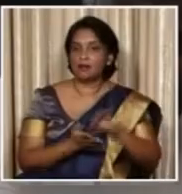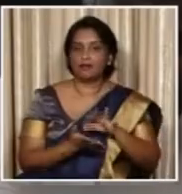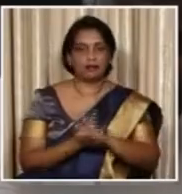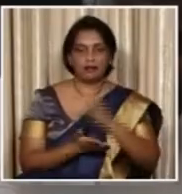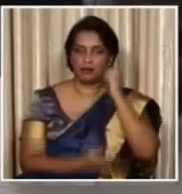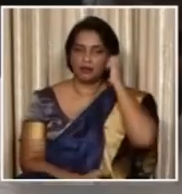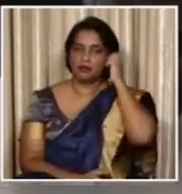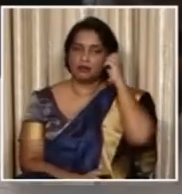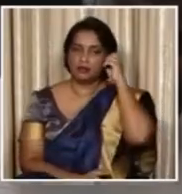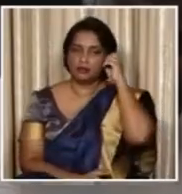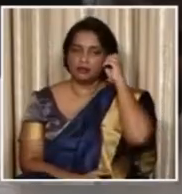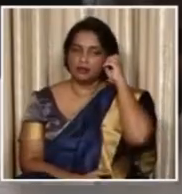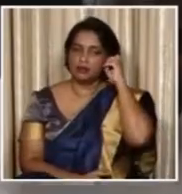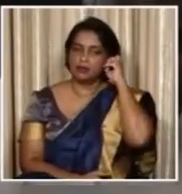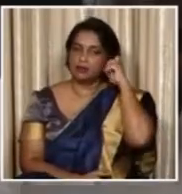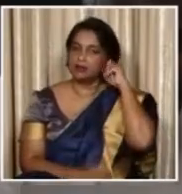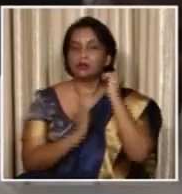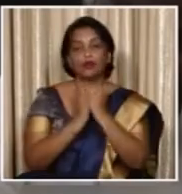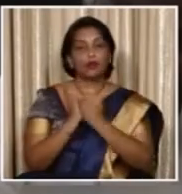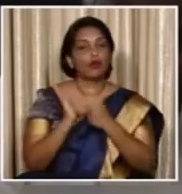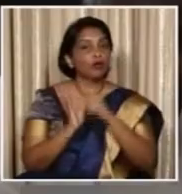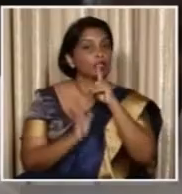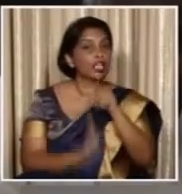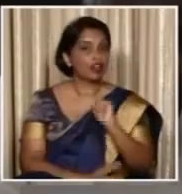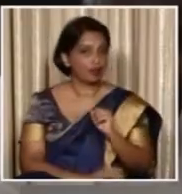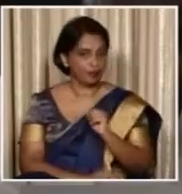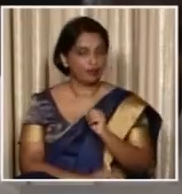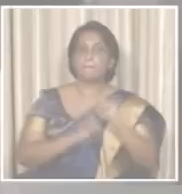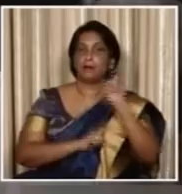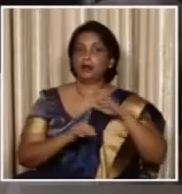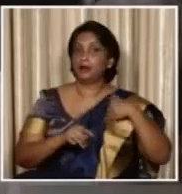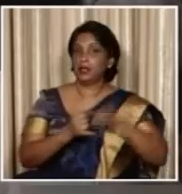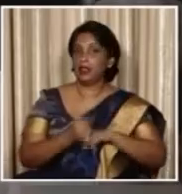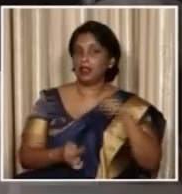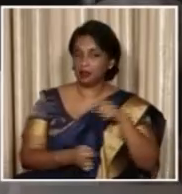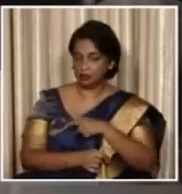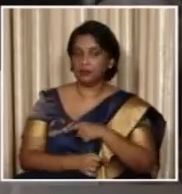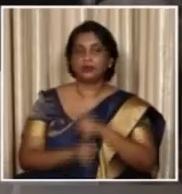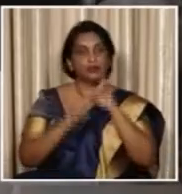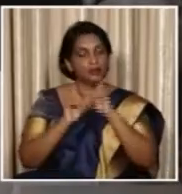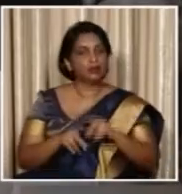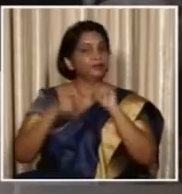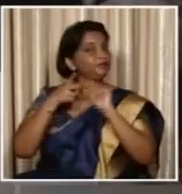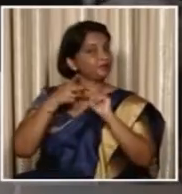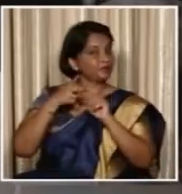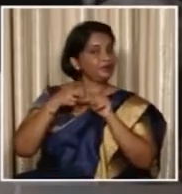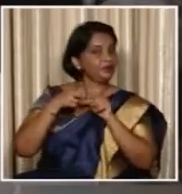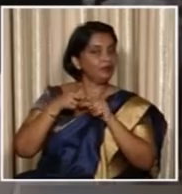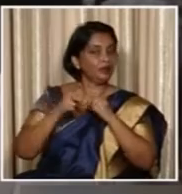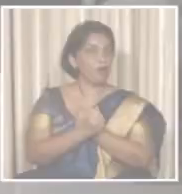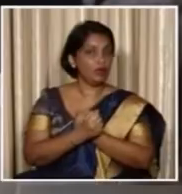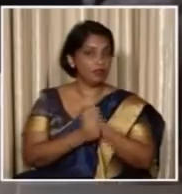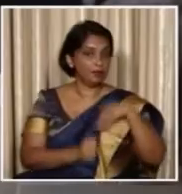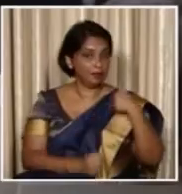හැකි. මේකේ ෂෙඩියුල්ස් වල තියෙනවා ඊළඟට කවුද මේ විදිහටපත් කරන්න කියලා. ව්‍යවස්ථාදායක සභාවෙන්. එතකොට මෙන්න මේ දෙවෙනි කොටසට තියෙන පොලිස්පති ධූරය